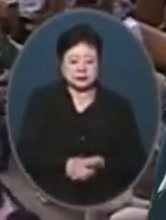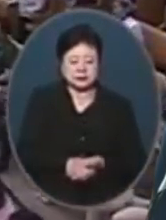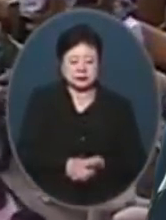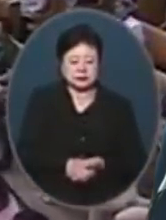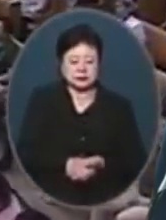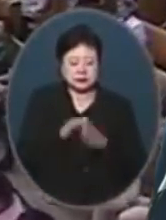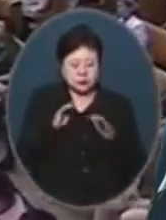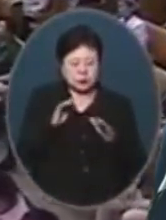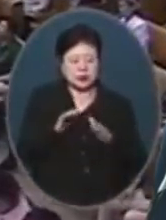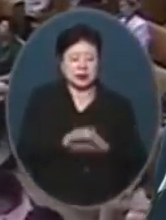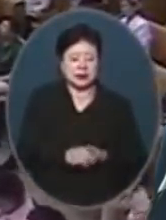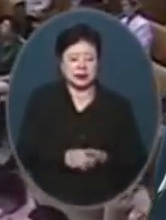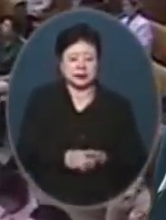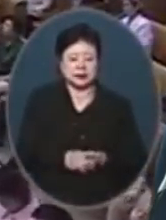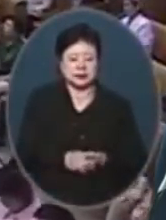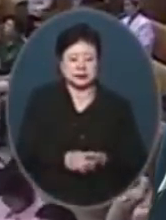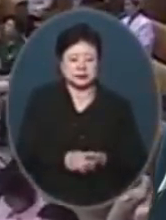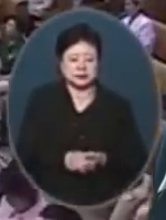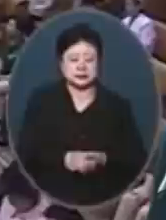오늘날